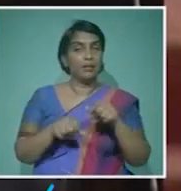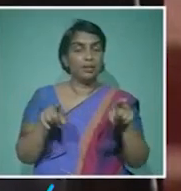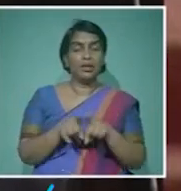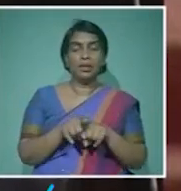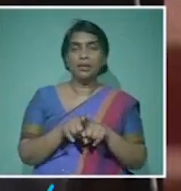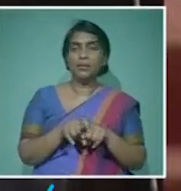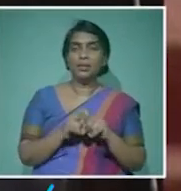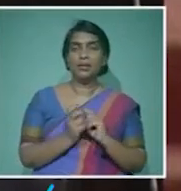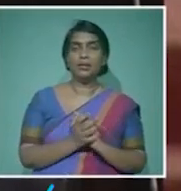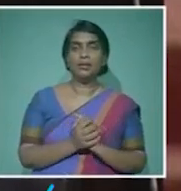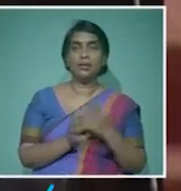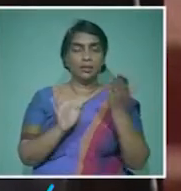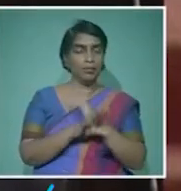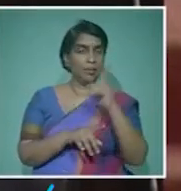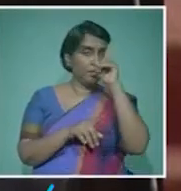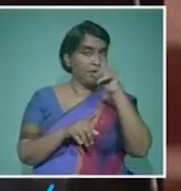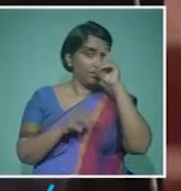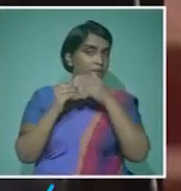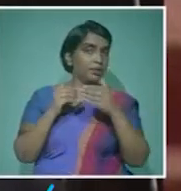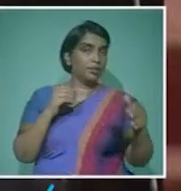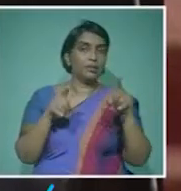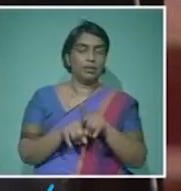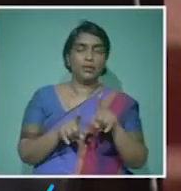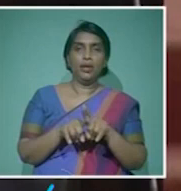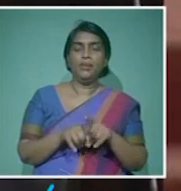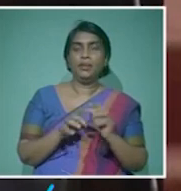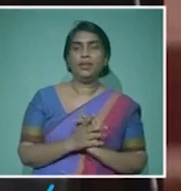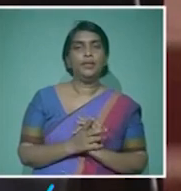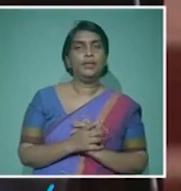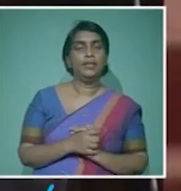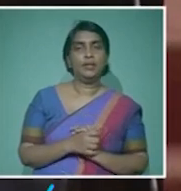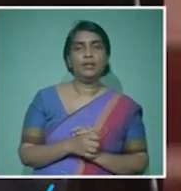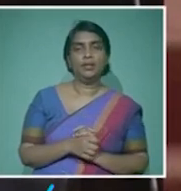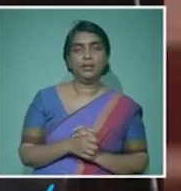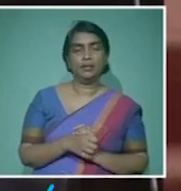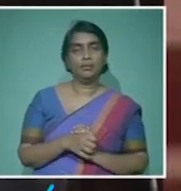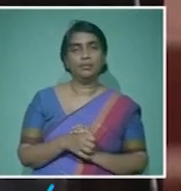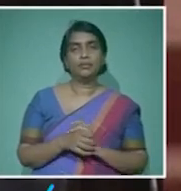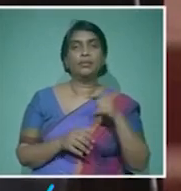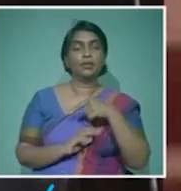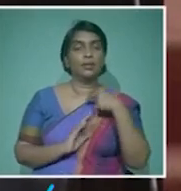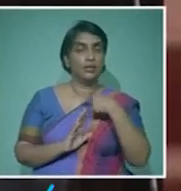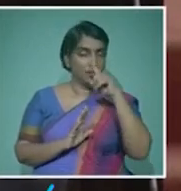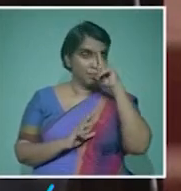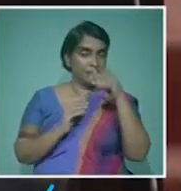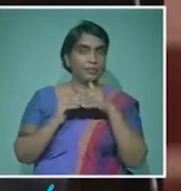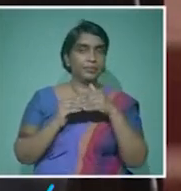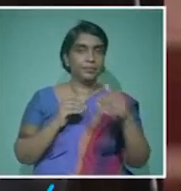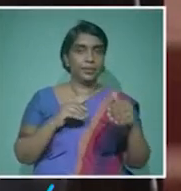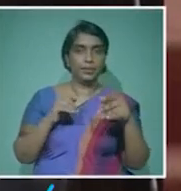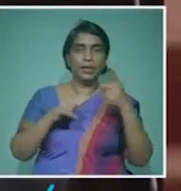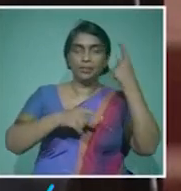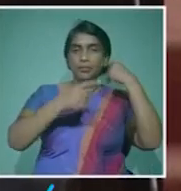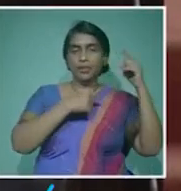මේ ප්‍රශ්නේ පසුගිය මාස කීපය තුළම තිබ්බා. ඉතින් අපිට මේ සතිය දෙන්න මම පුළුවන් ඉක්මනින්